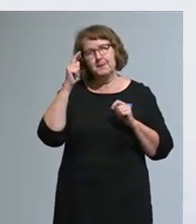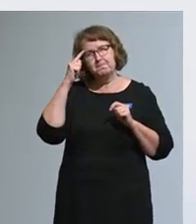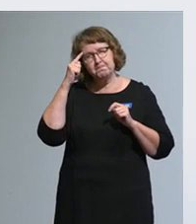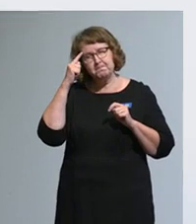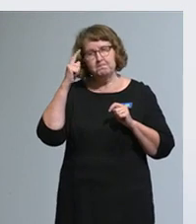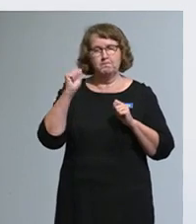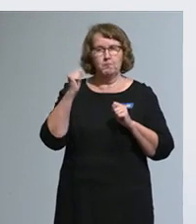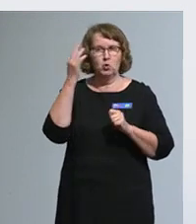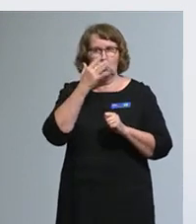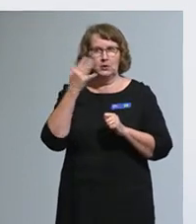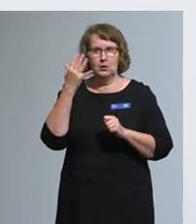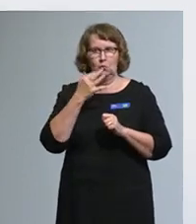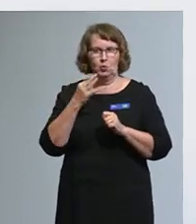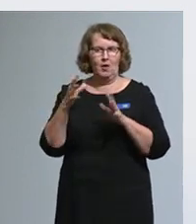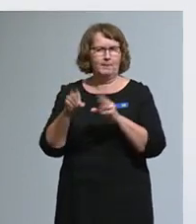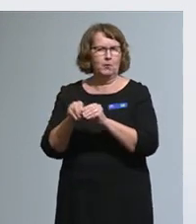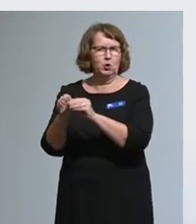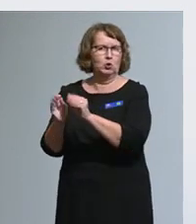pohdittu.